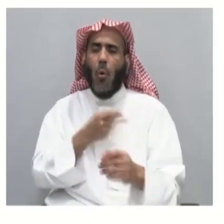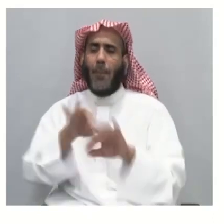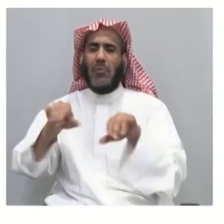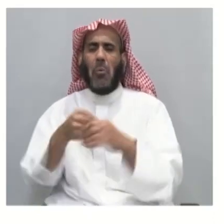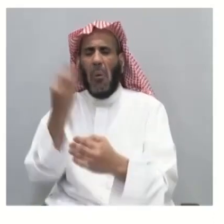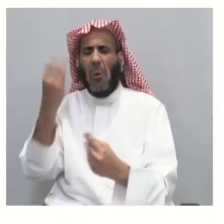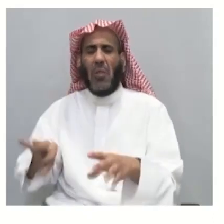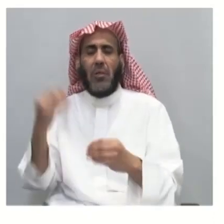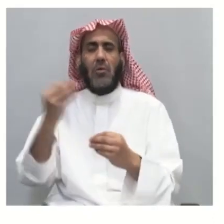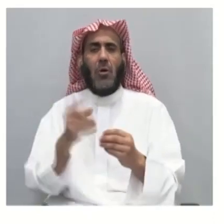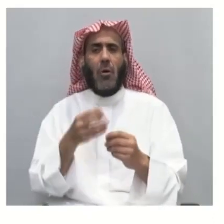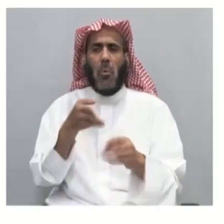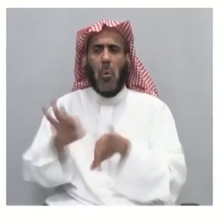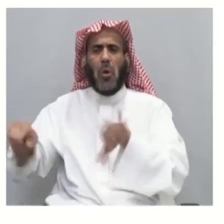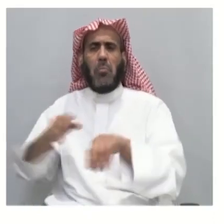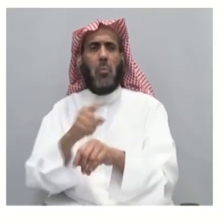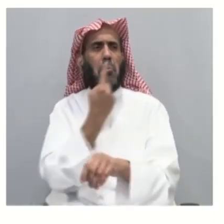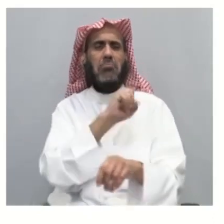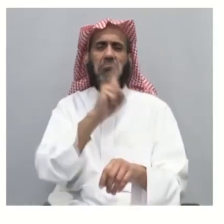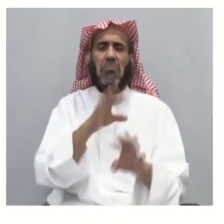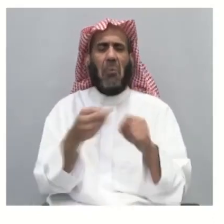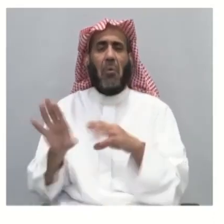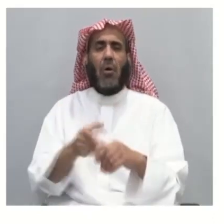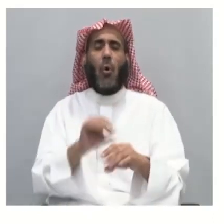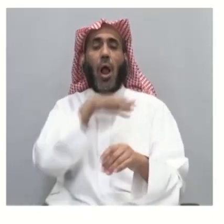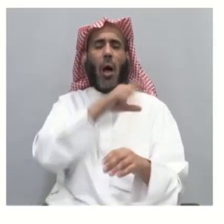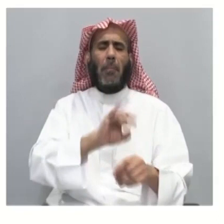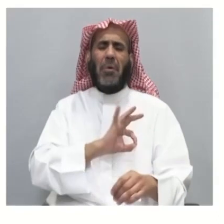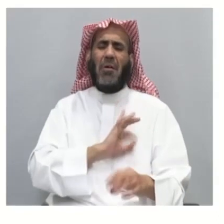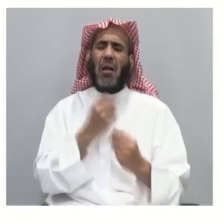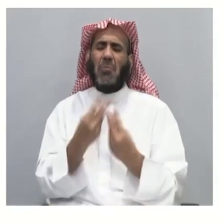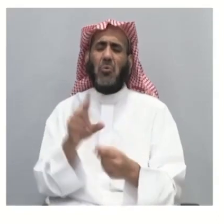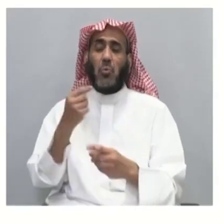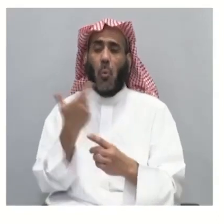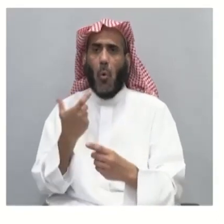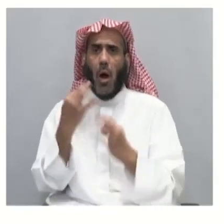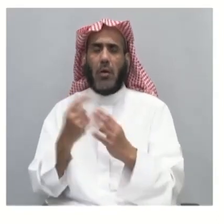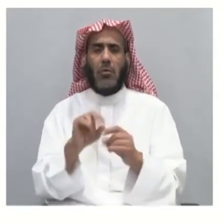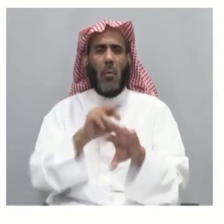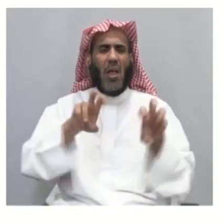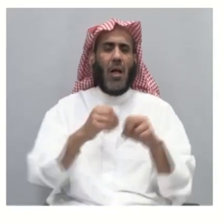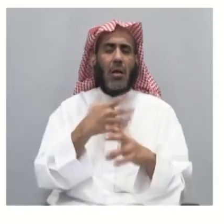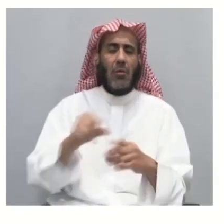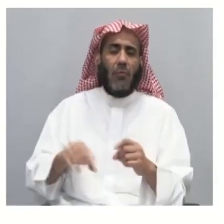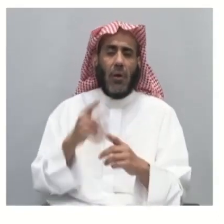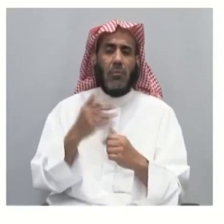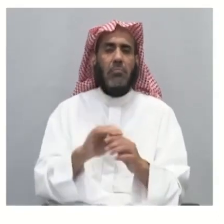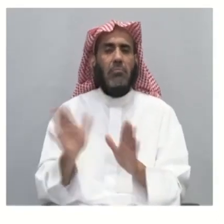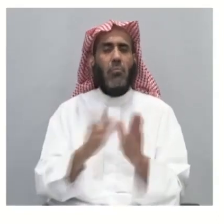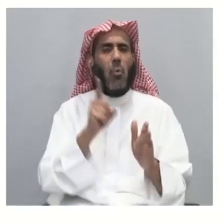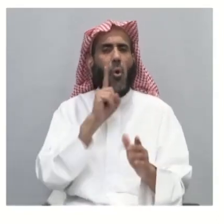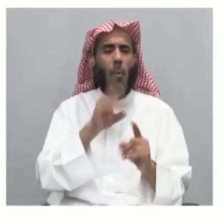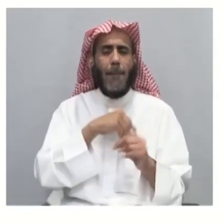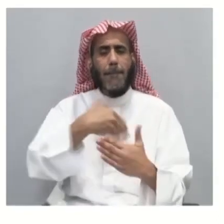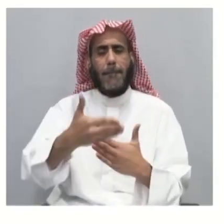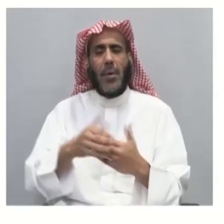ويسبح دون علم والديه الاب متوسط العمر رحيم حريص يرعى الاسره ويبحث بعد ذلك عن طفله المفقود ثم الام